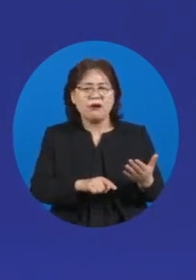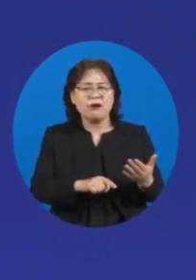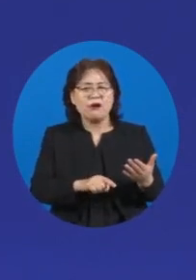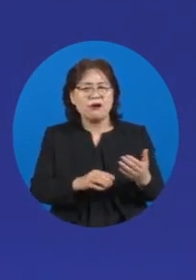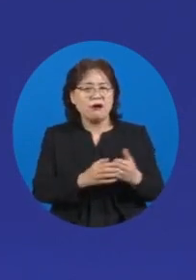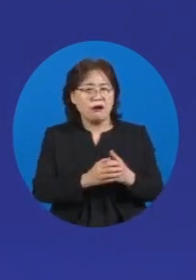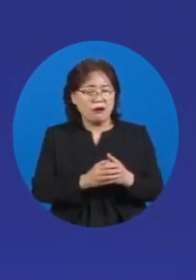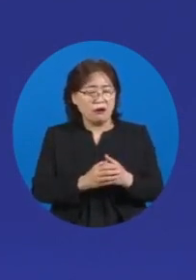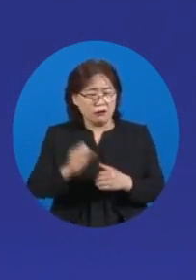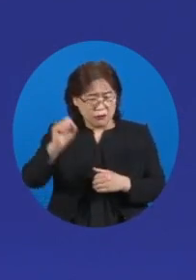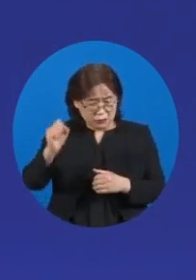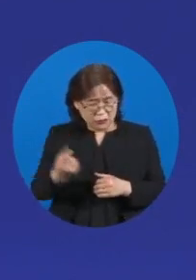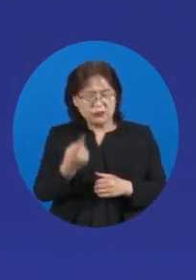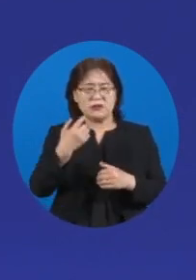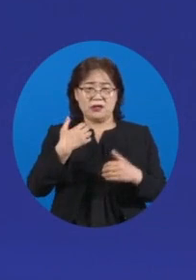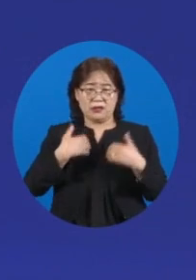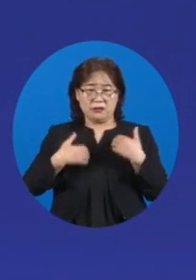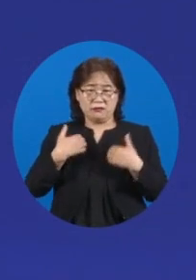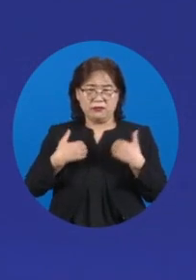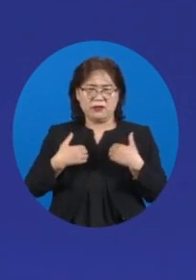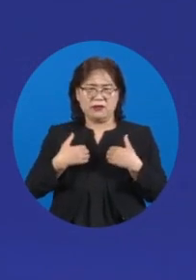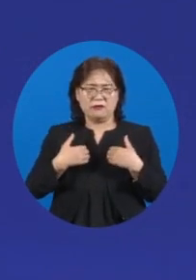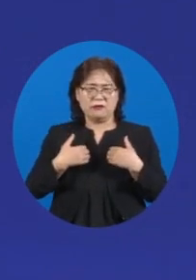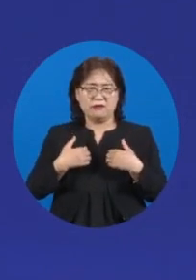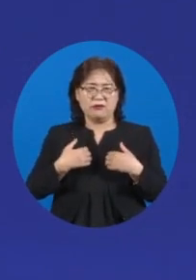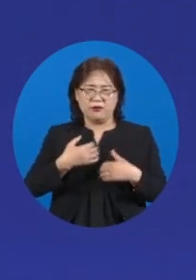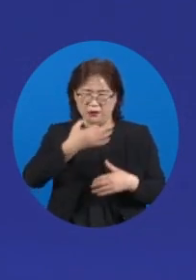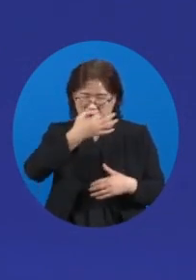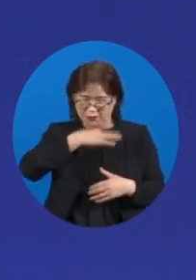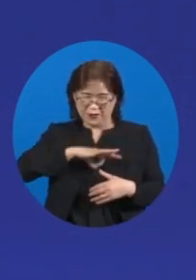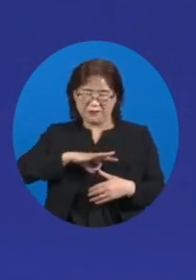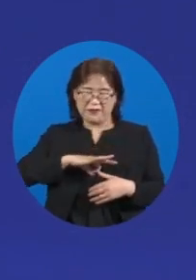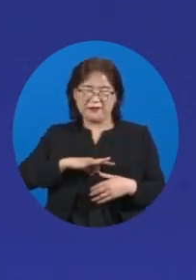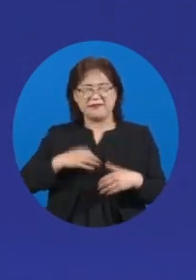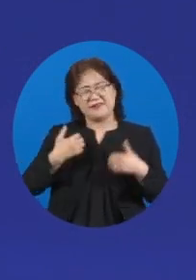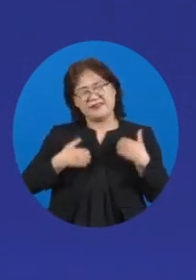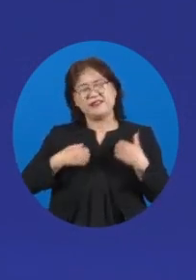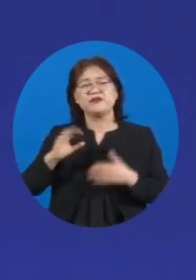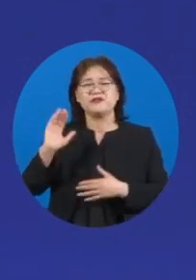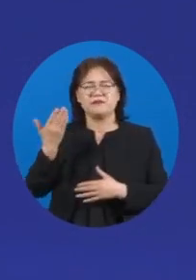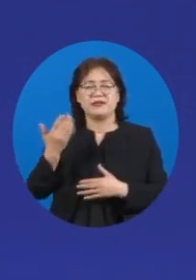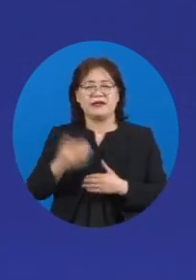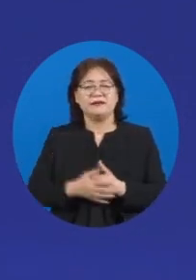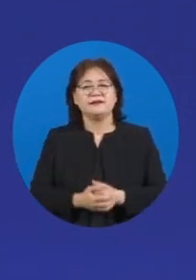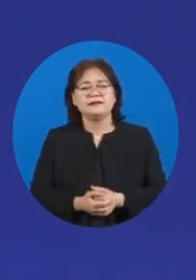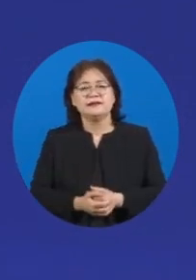기쁨이 되고 보람이 되고 즐거움이 되는 것이죠 예